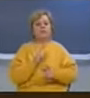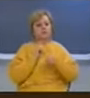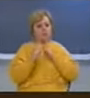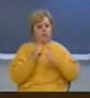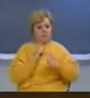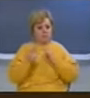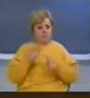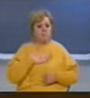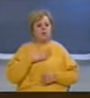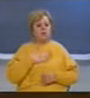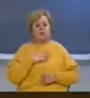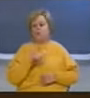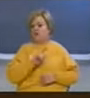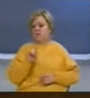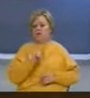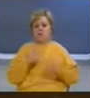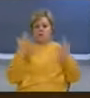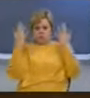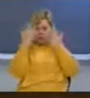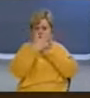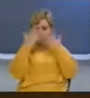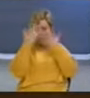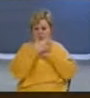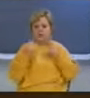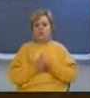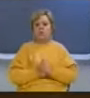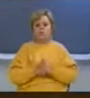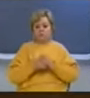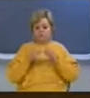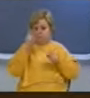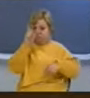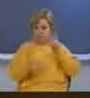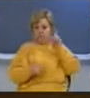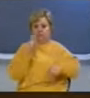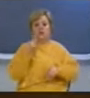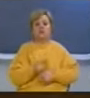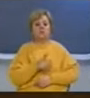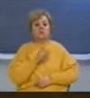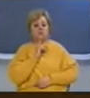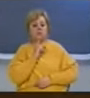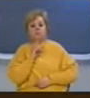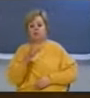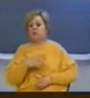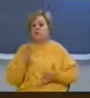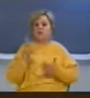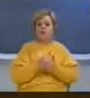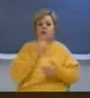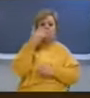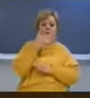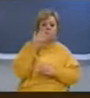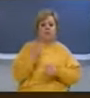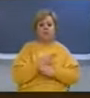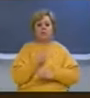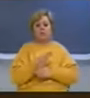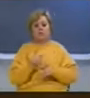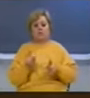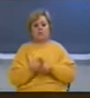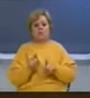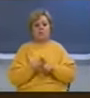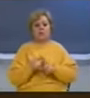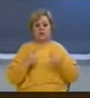tona dhe mos të krijojmë huti dhe mjegu në opinionin publik, gjaja se dikush është shpëtimtari i ndërmarrjeve të Kosovës, në veçanti